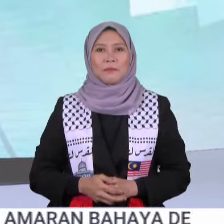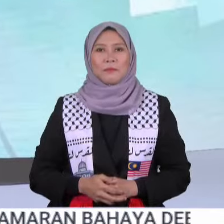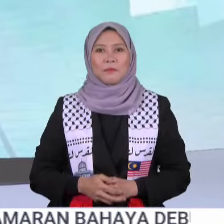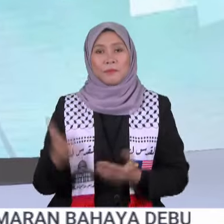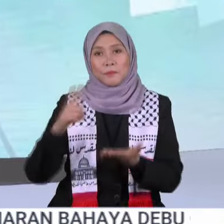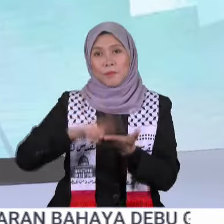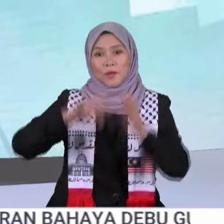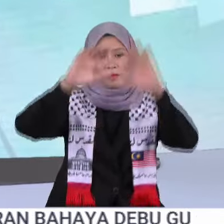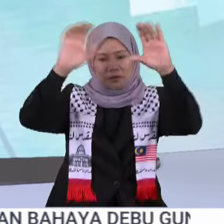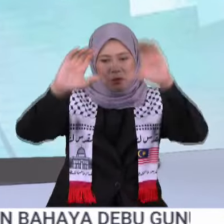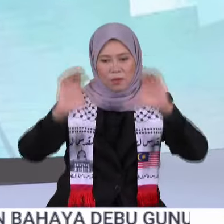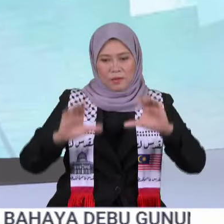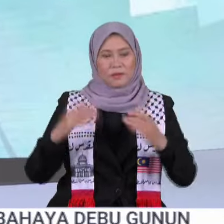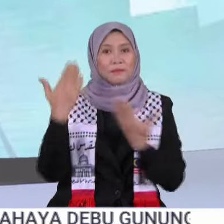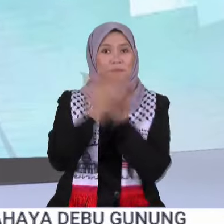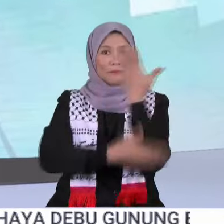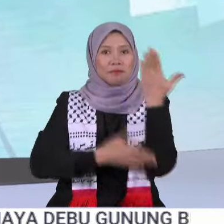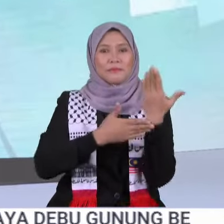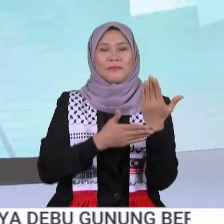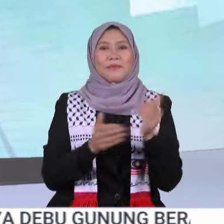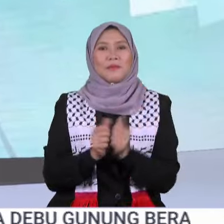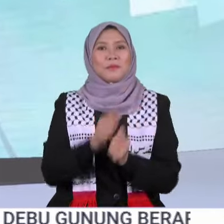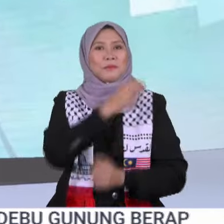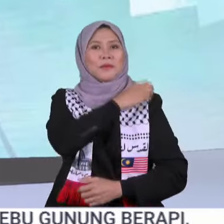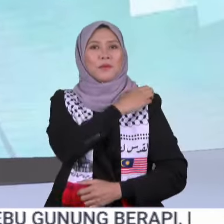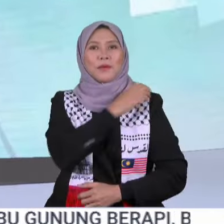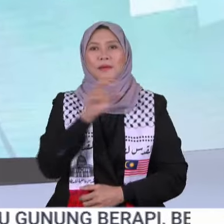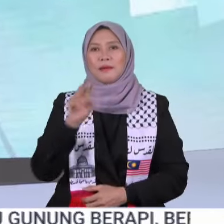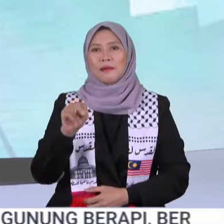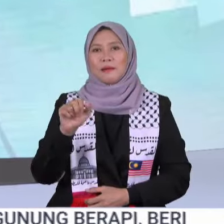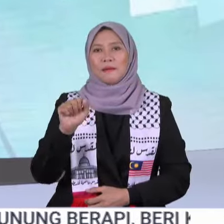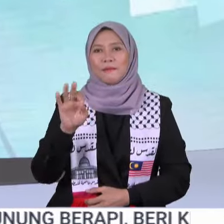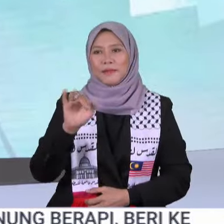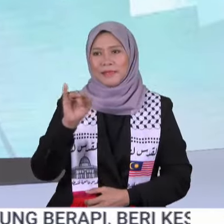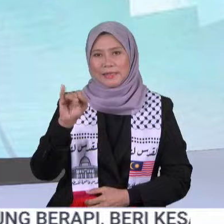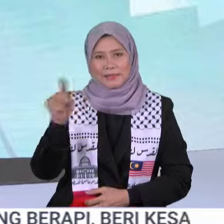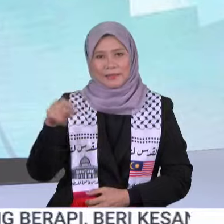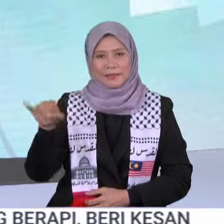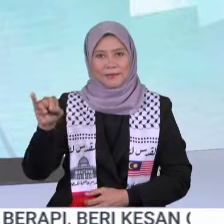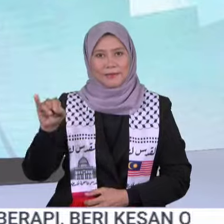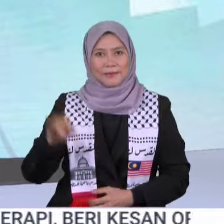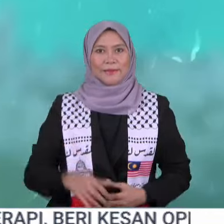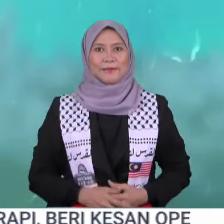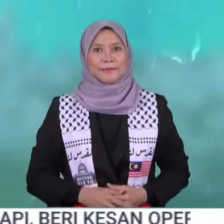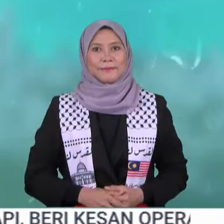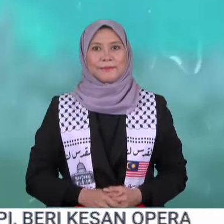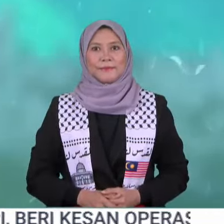Untuk laporan cuaca seluruh negara, langsung bersama pegawai Met Malaysia, Muhammad Napizi Mat Napiah.